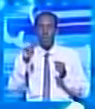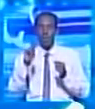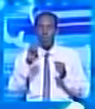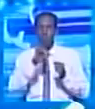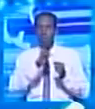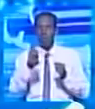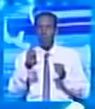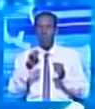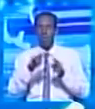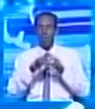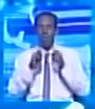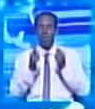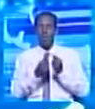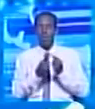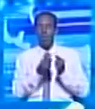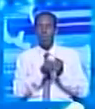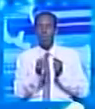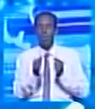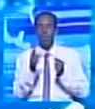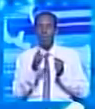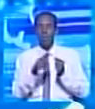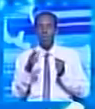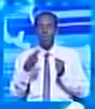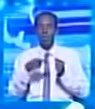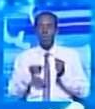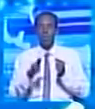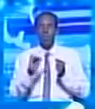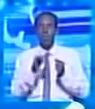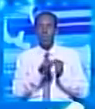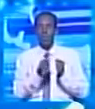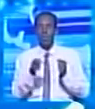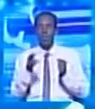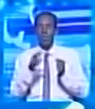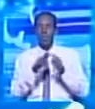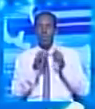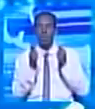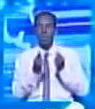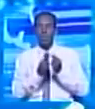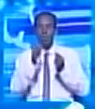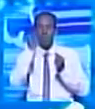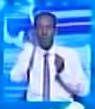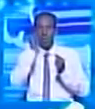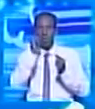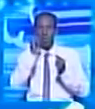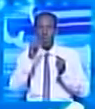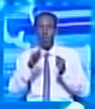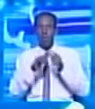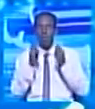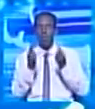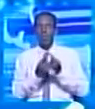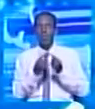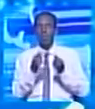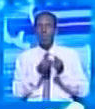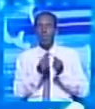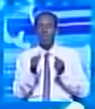militaire élémentaire, spécifique pour les militaires masculins, une formation dédiée à la gente féminine, il s'agit donc du certificat